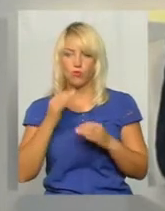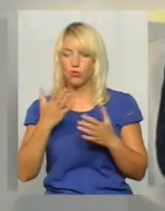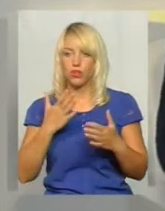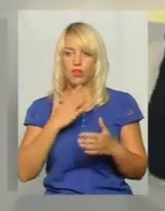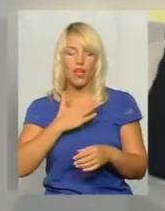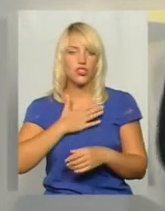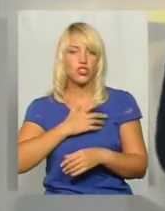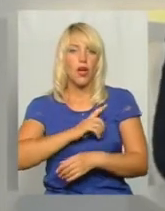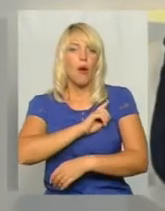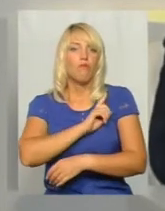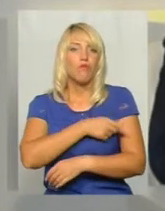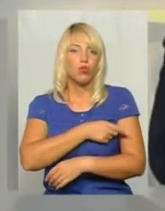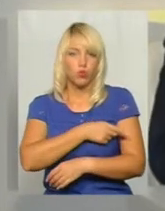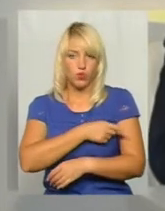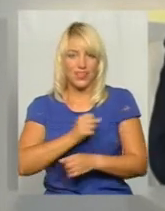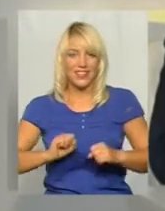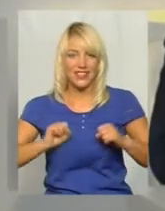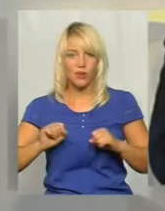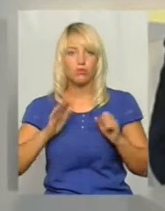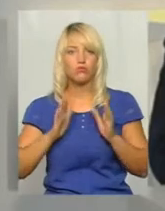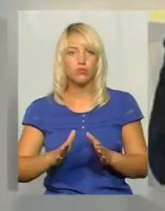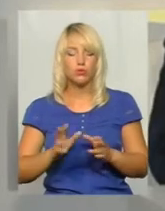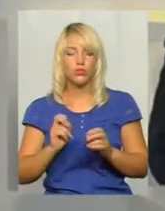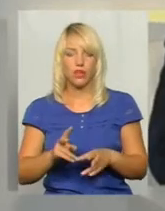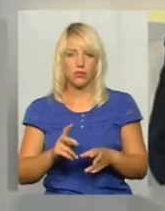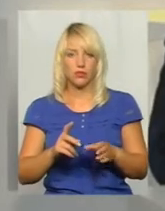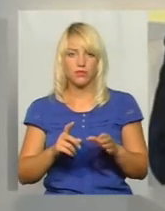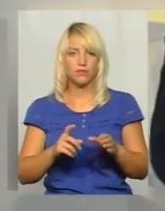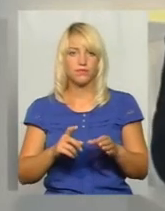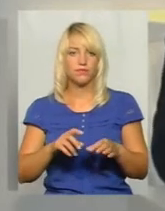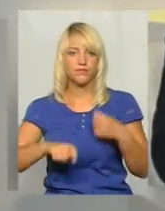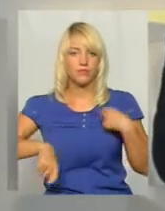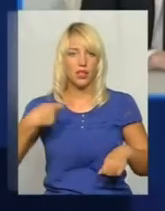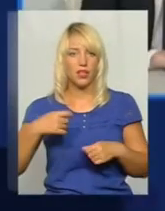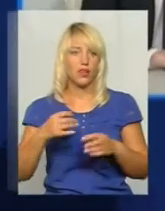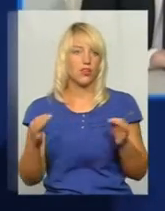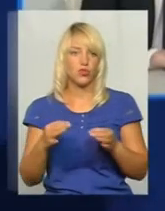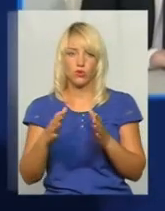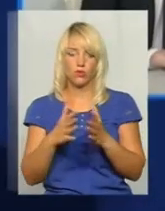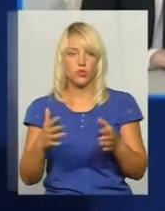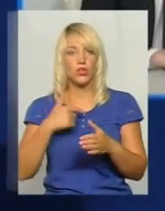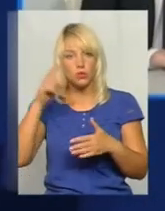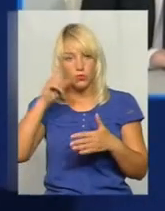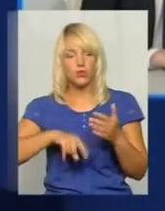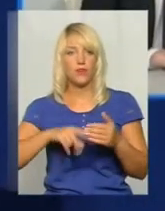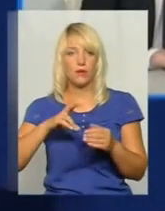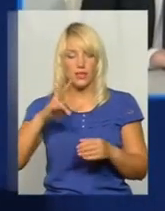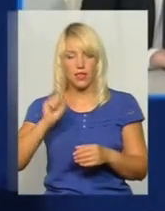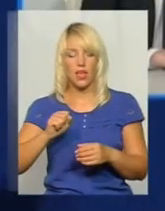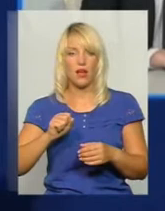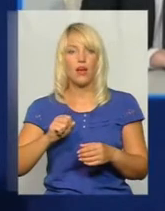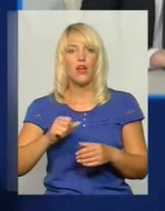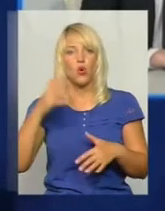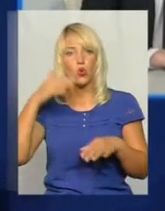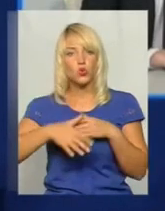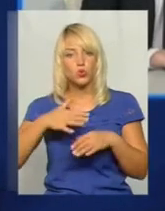потуги просто будуть як горохом обстінку і, скажімо, нічого більше. Сподіваємось на здоровий глушт обласної ради, на